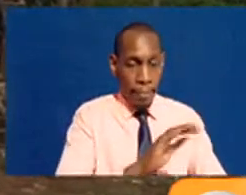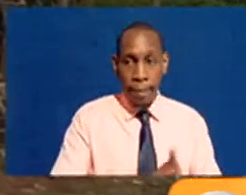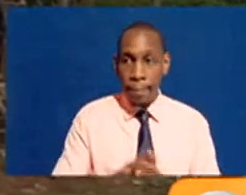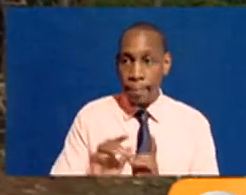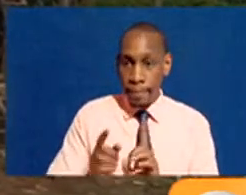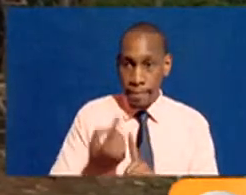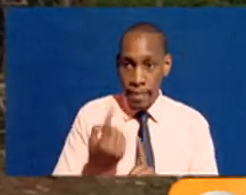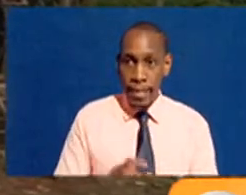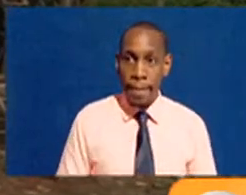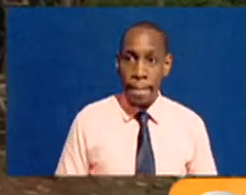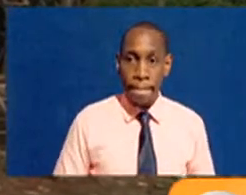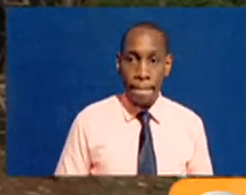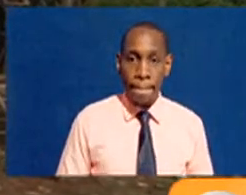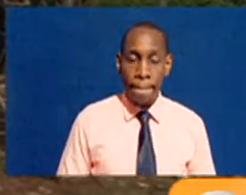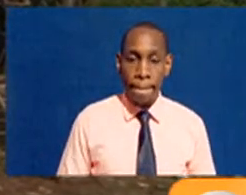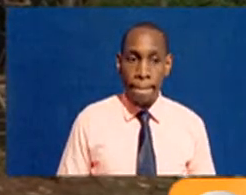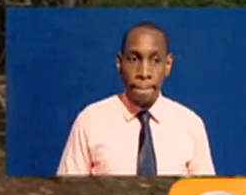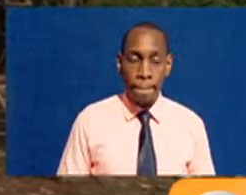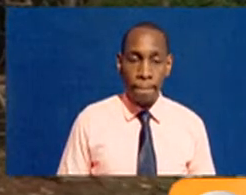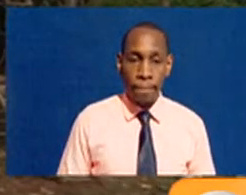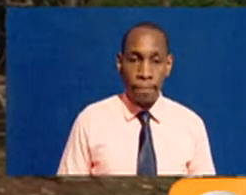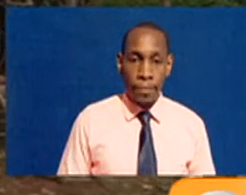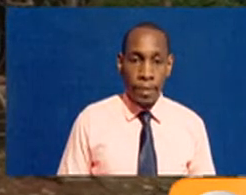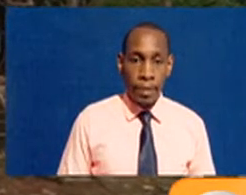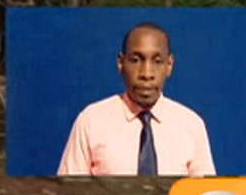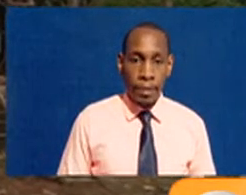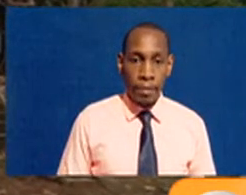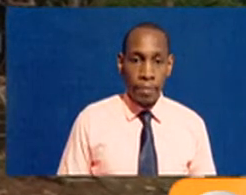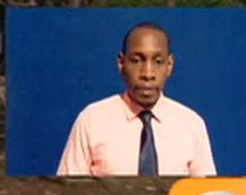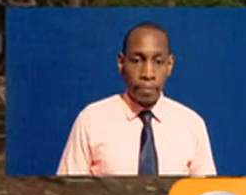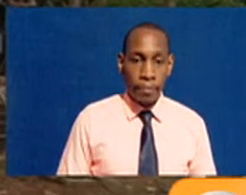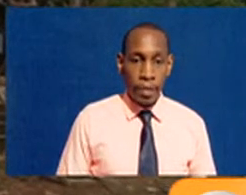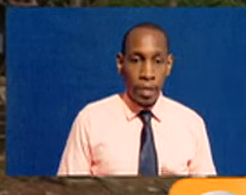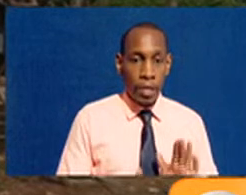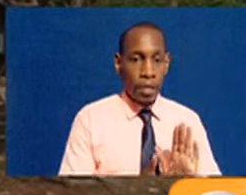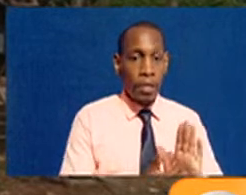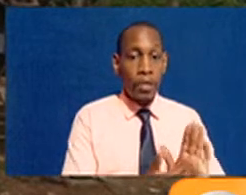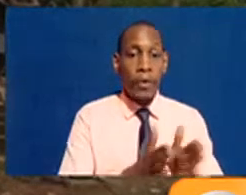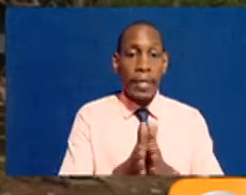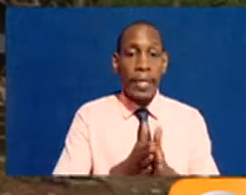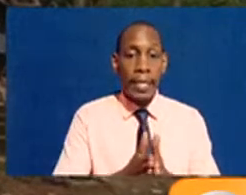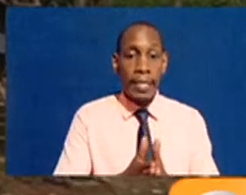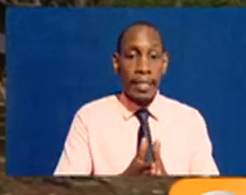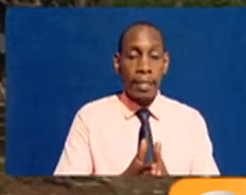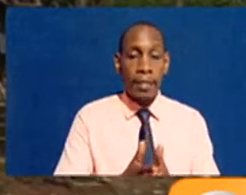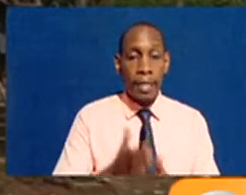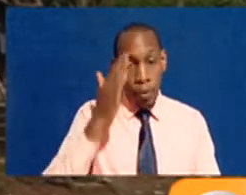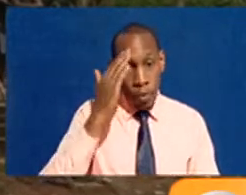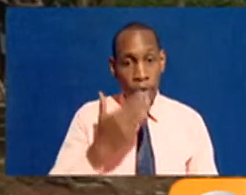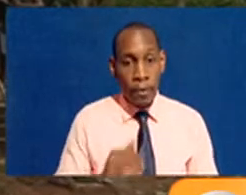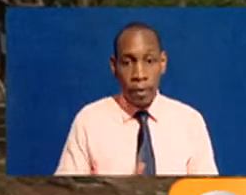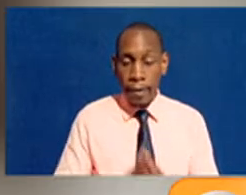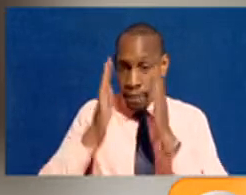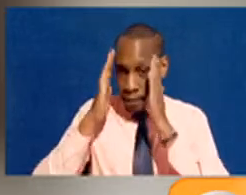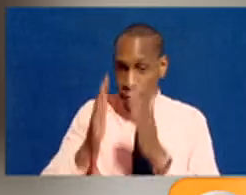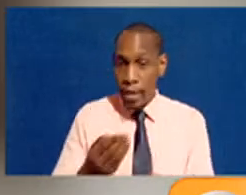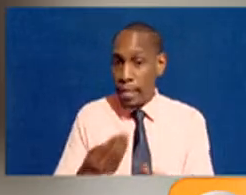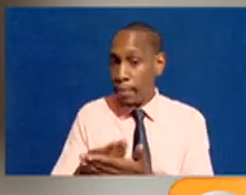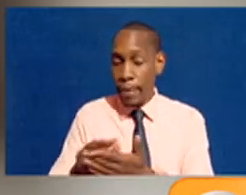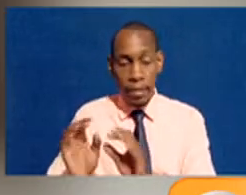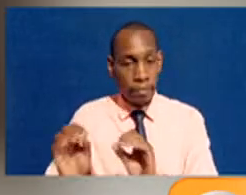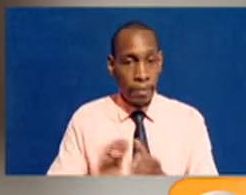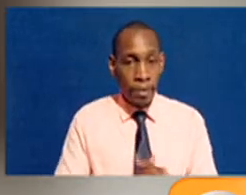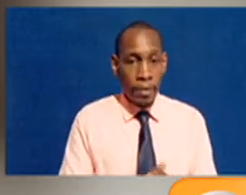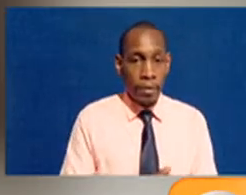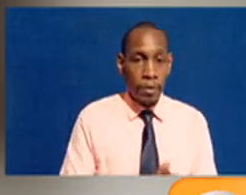Kwanza jionyeshe unahitaji kujua, na usiweke pesa kwanza.